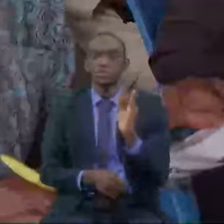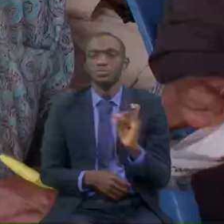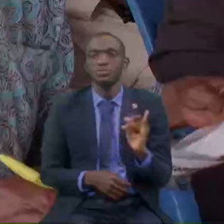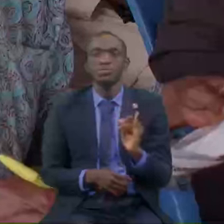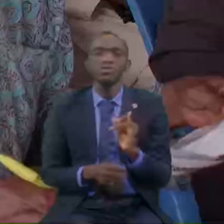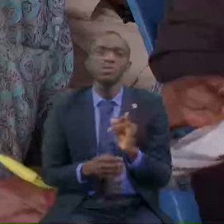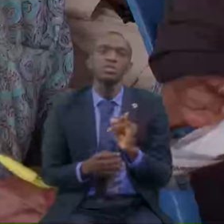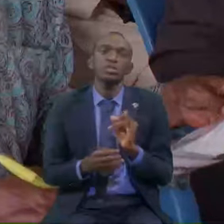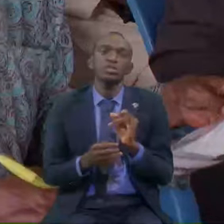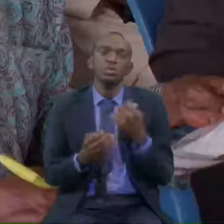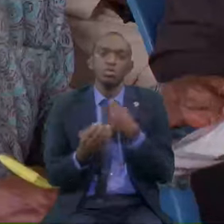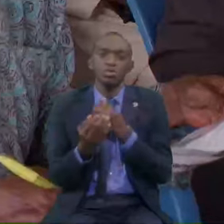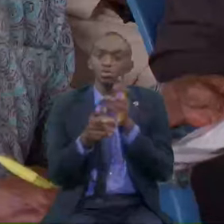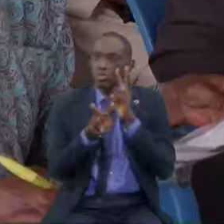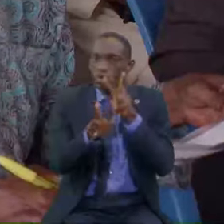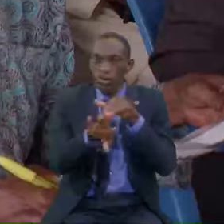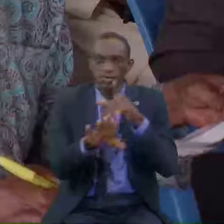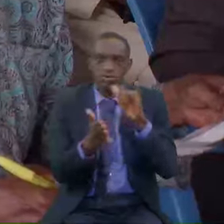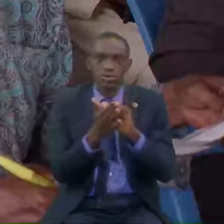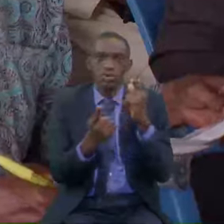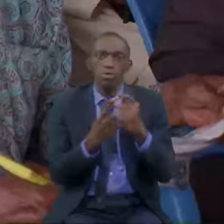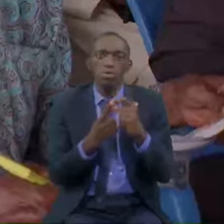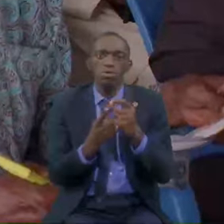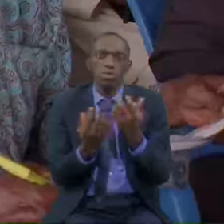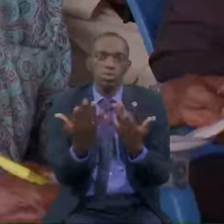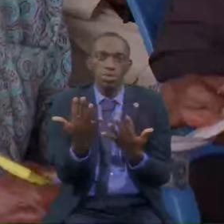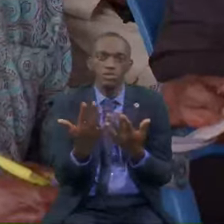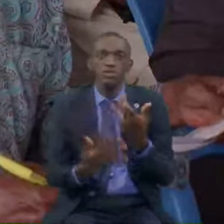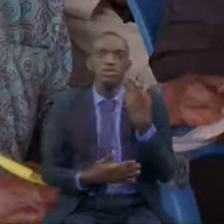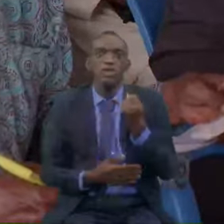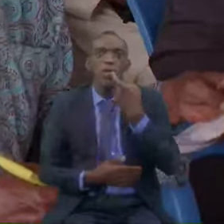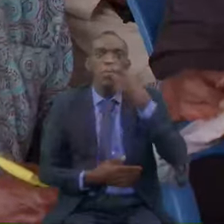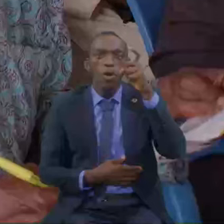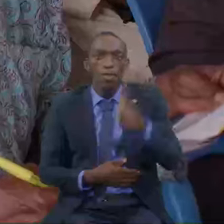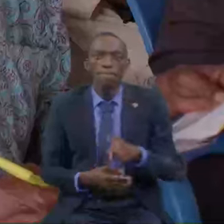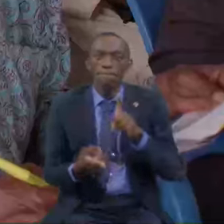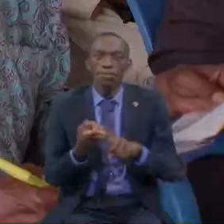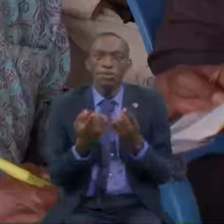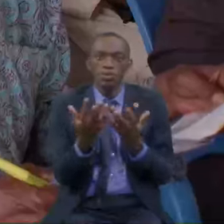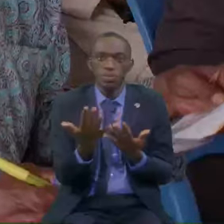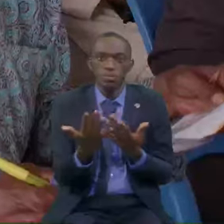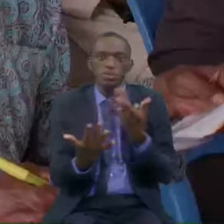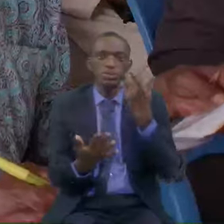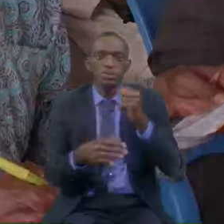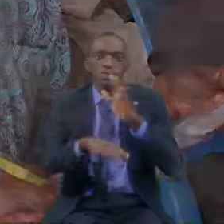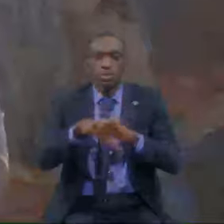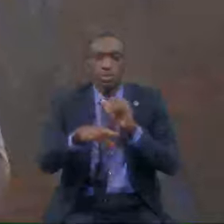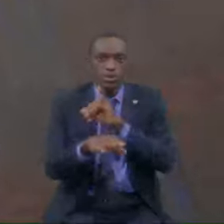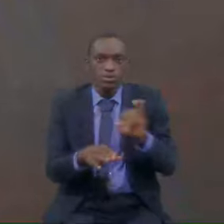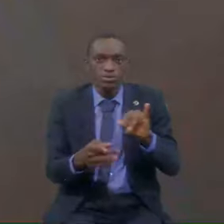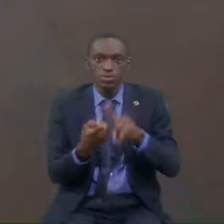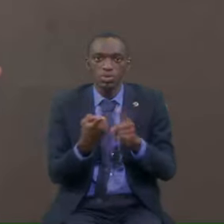mot, le commandement d'attendre, l'appel à attendre,